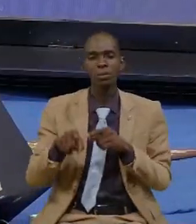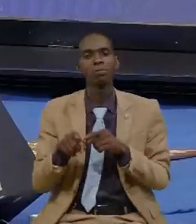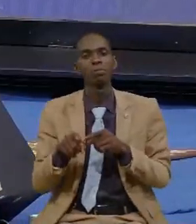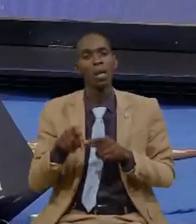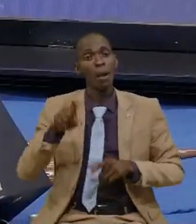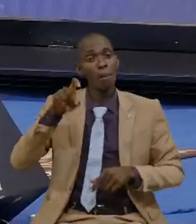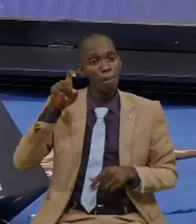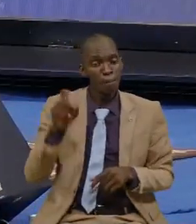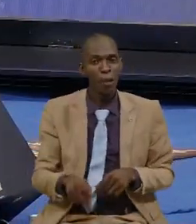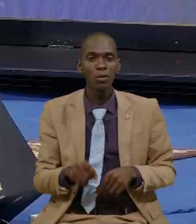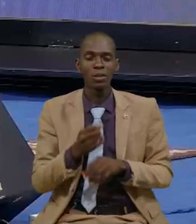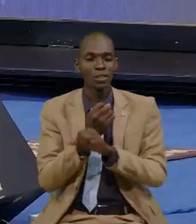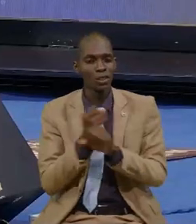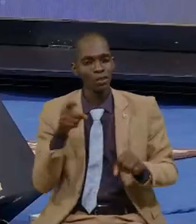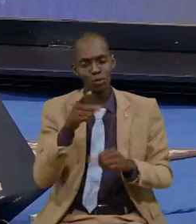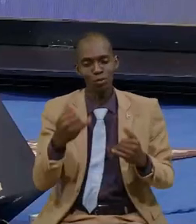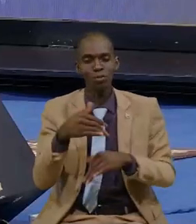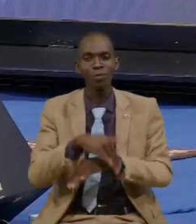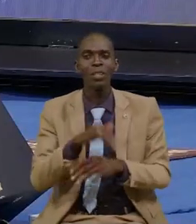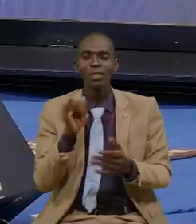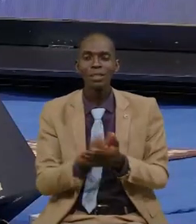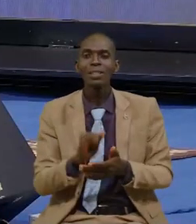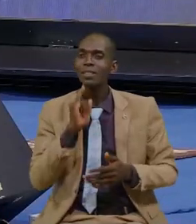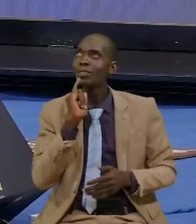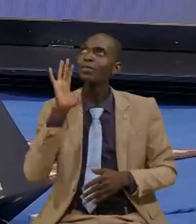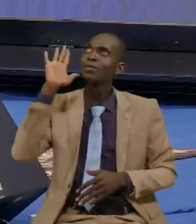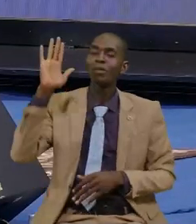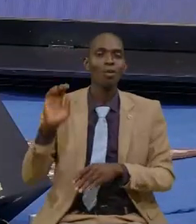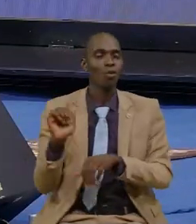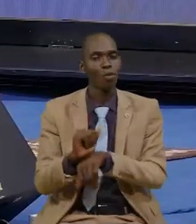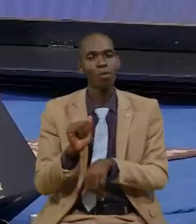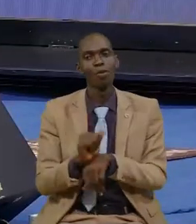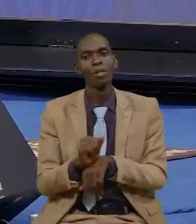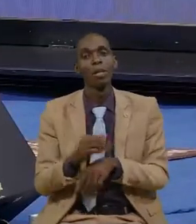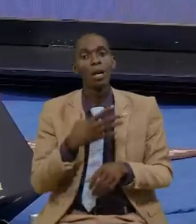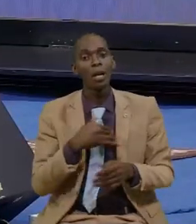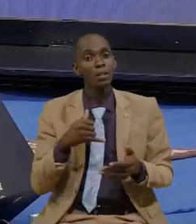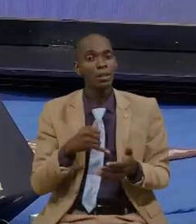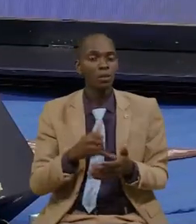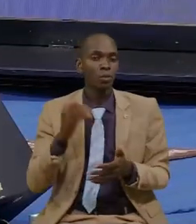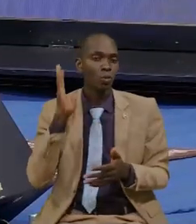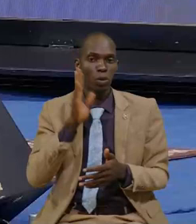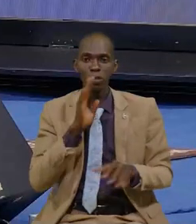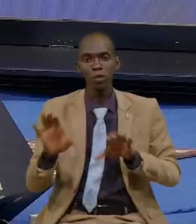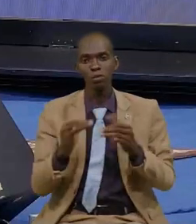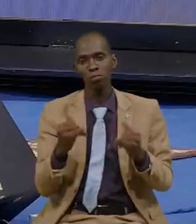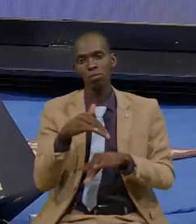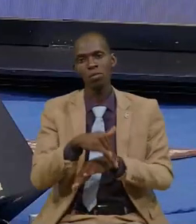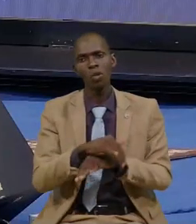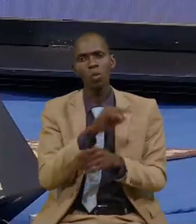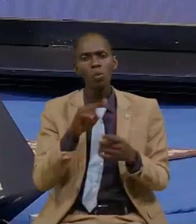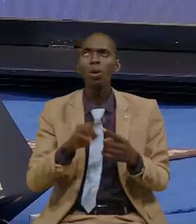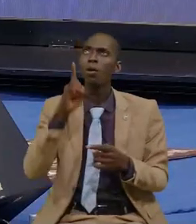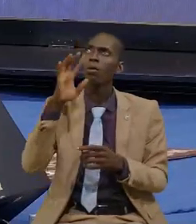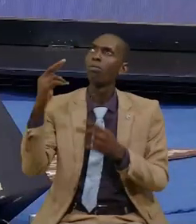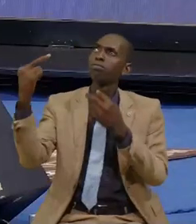dit, il faut, pensez-y, je dois te sauver ce soir. C'est mon devoir, c'est ma responsabilité. Ce